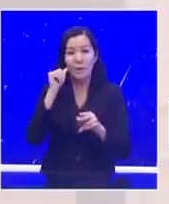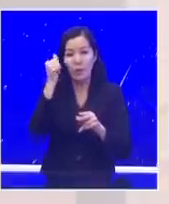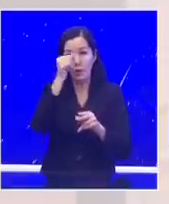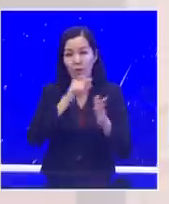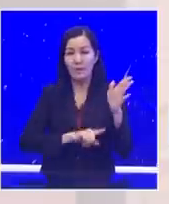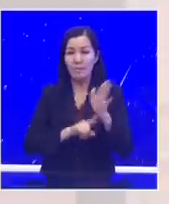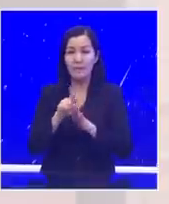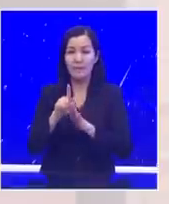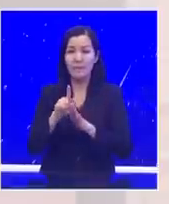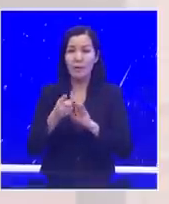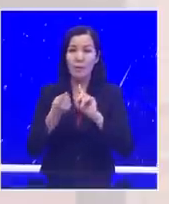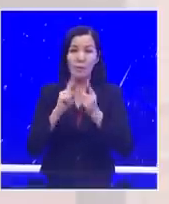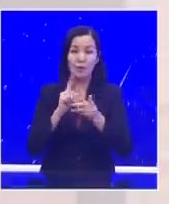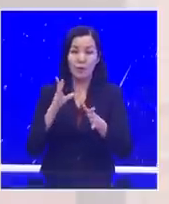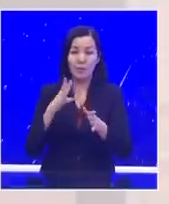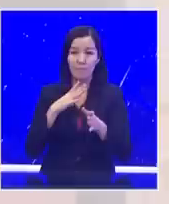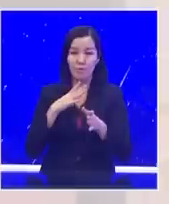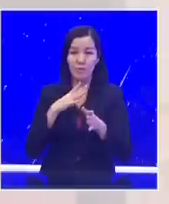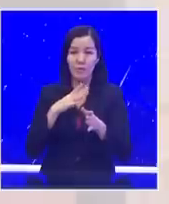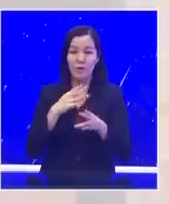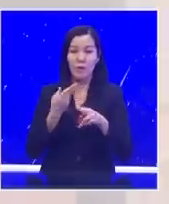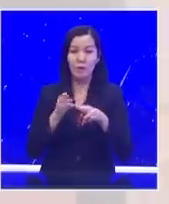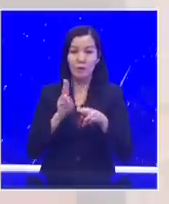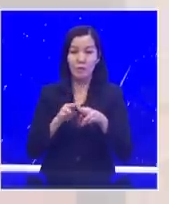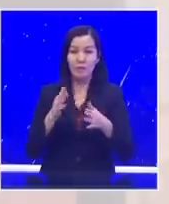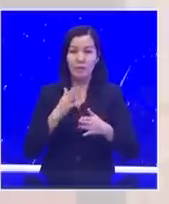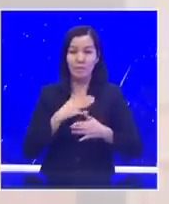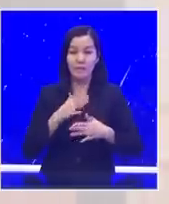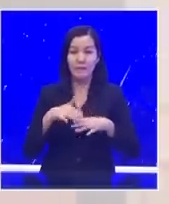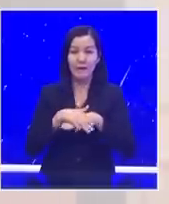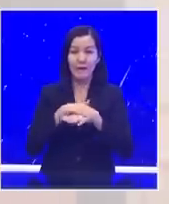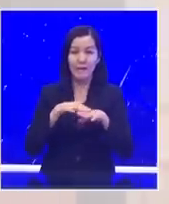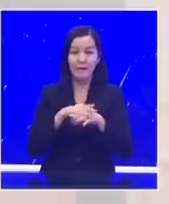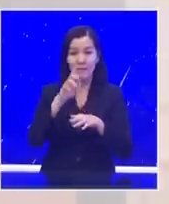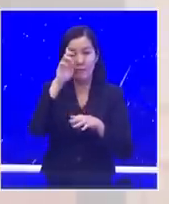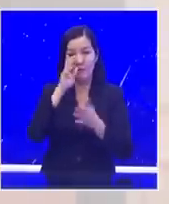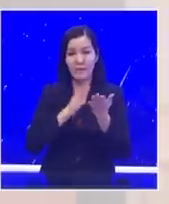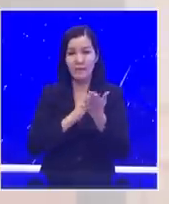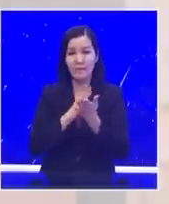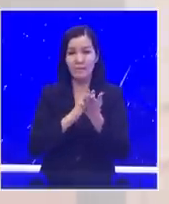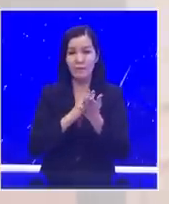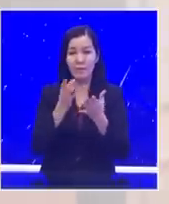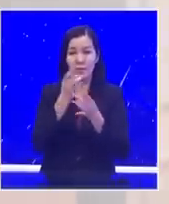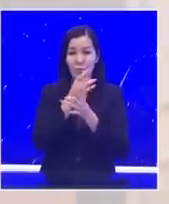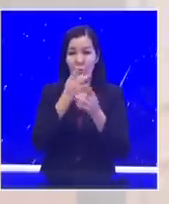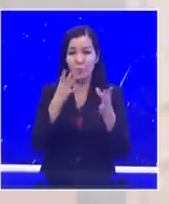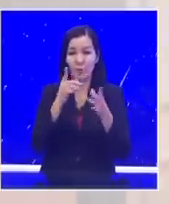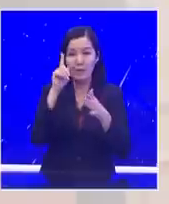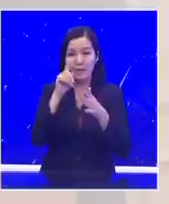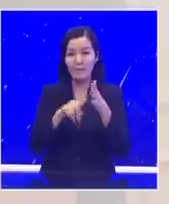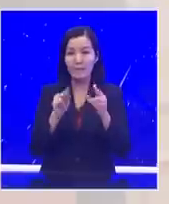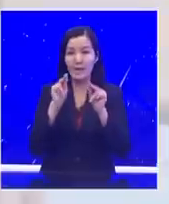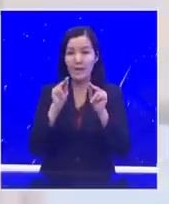агенттіктің тарапында өзгерістер орын алған болатын. Сол себептен біз халықты жалпы мемлекет қызметшілерді парасаттылыққа, сенімділікке,